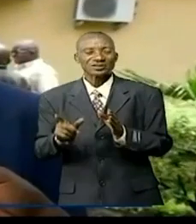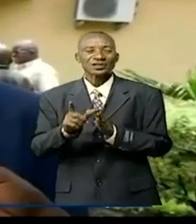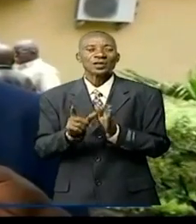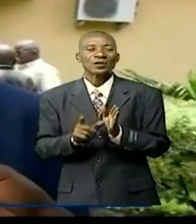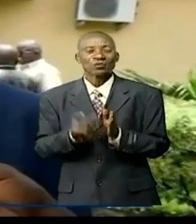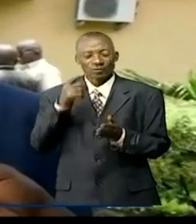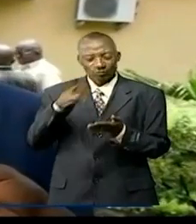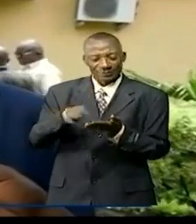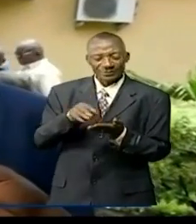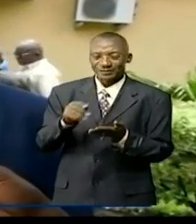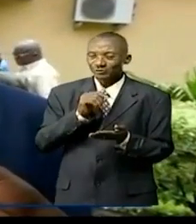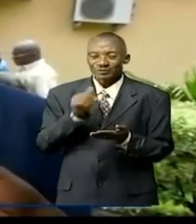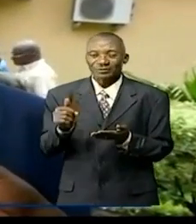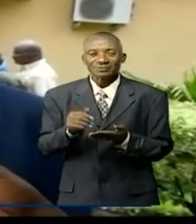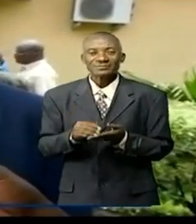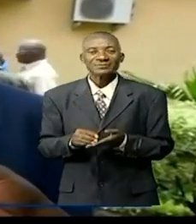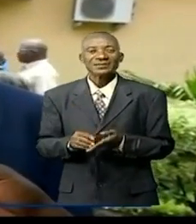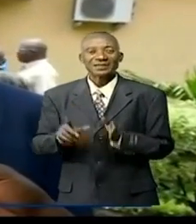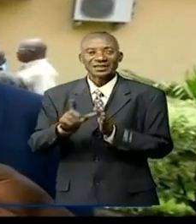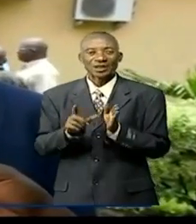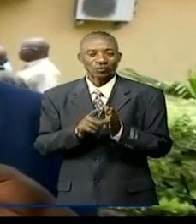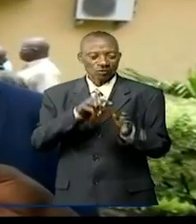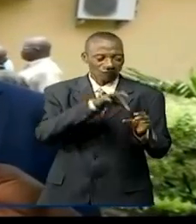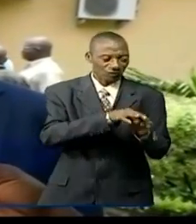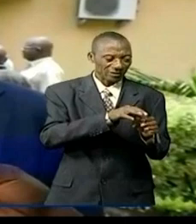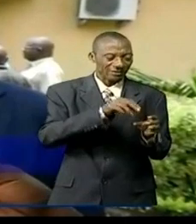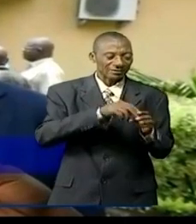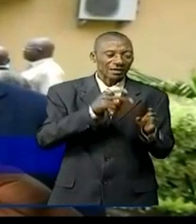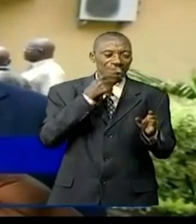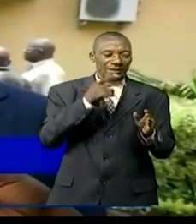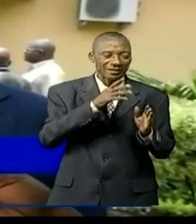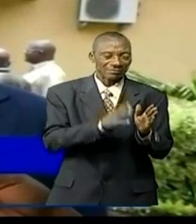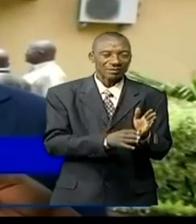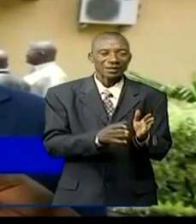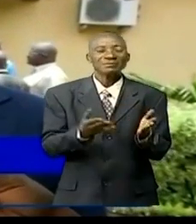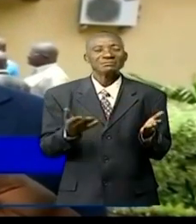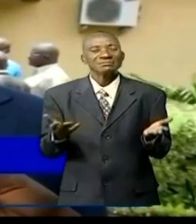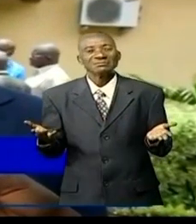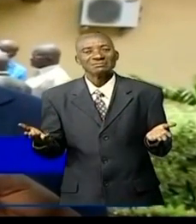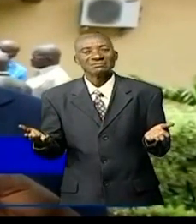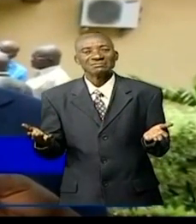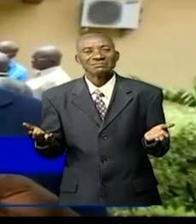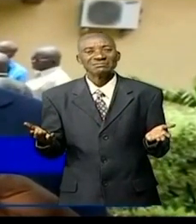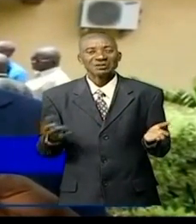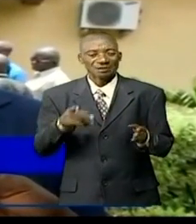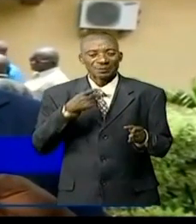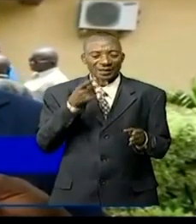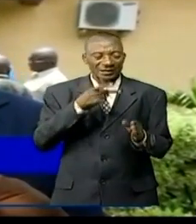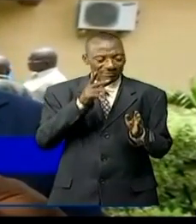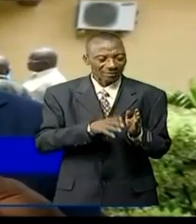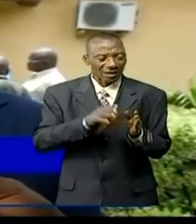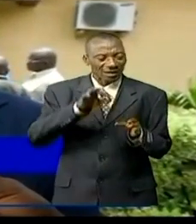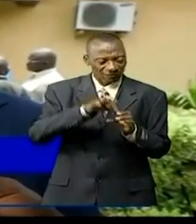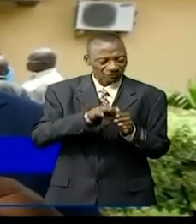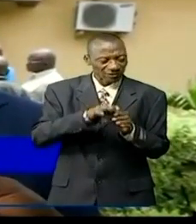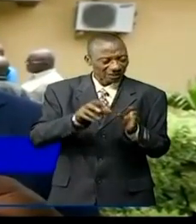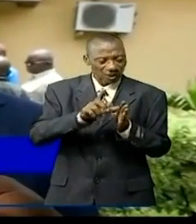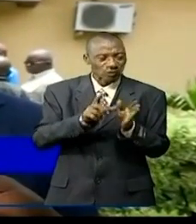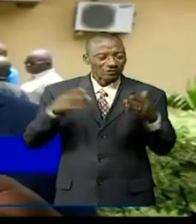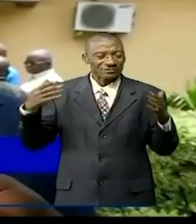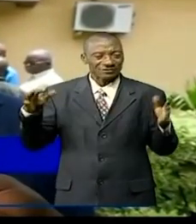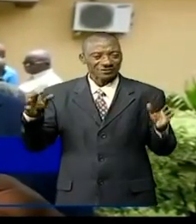perception. La loi a été votée au Parlement, les tarifs sont ceux votés par le Parlement, et nous allons